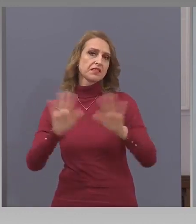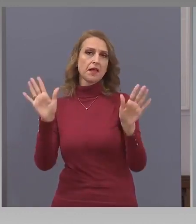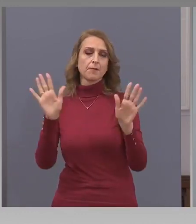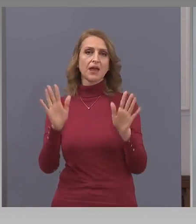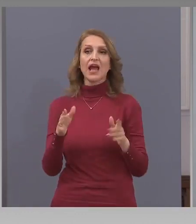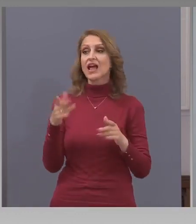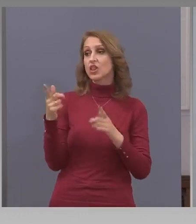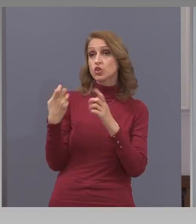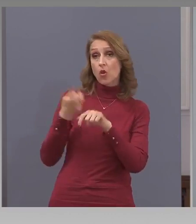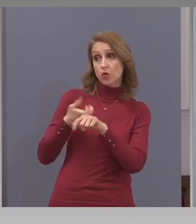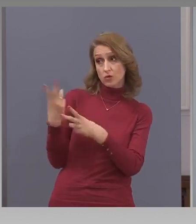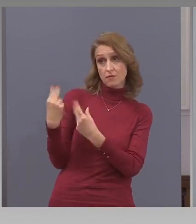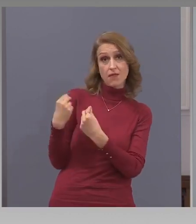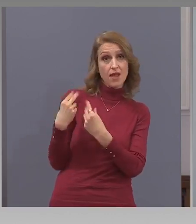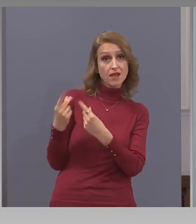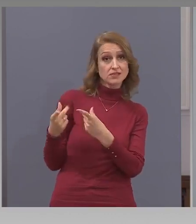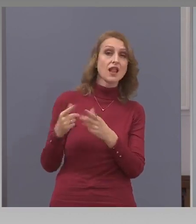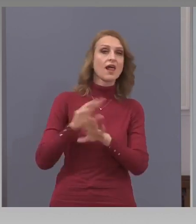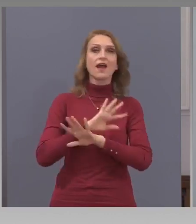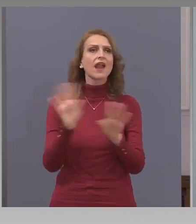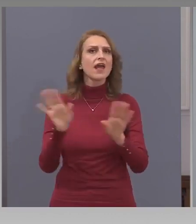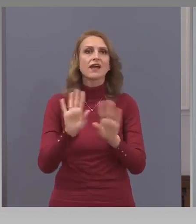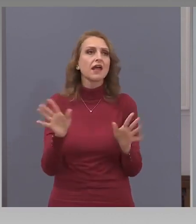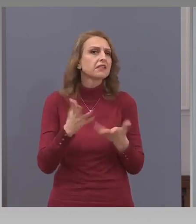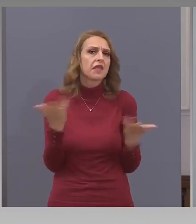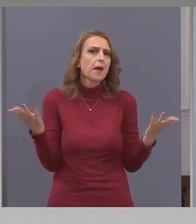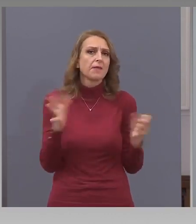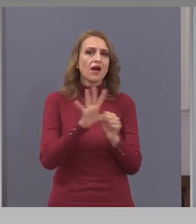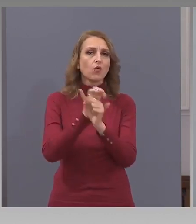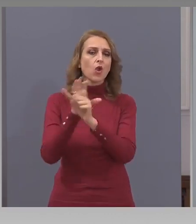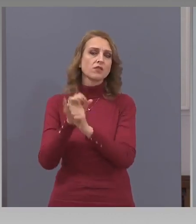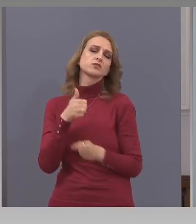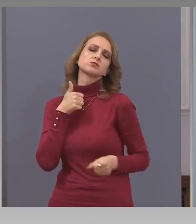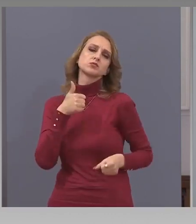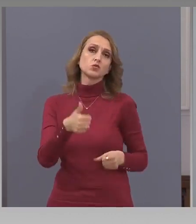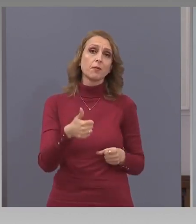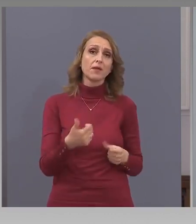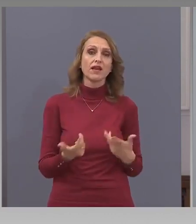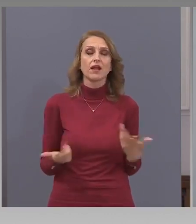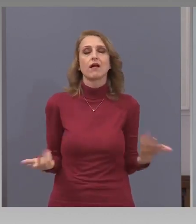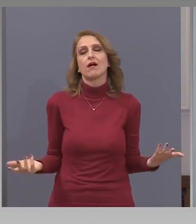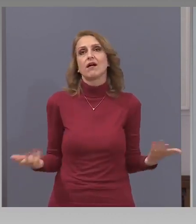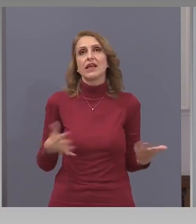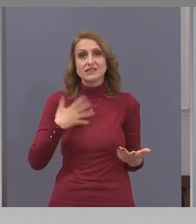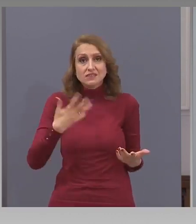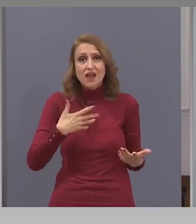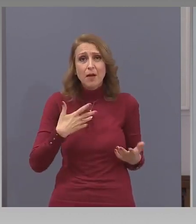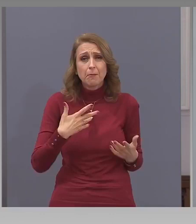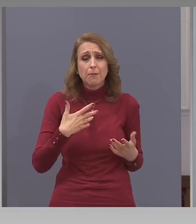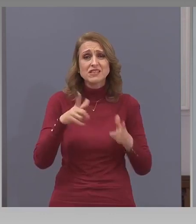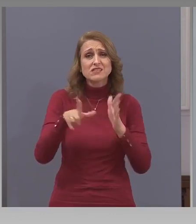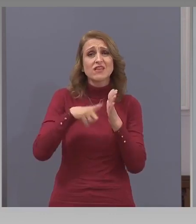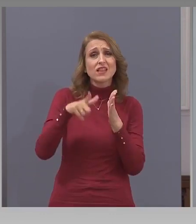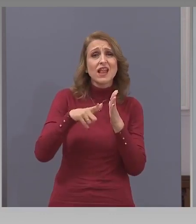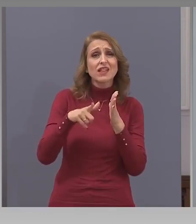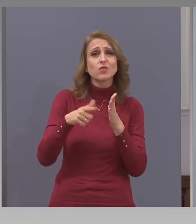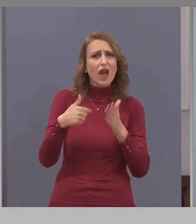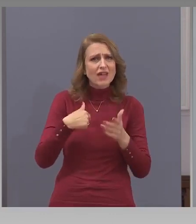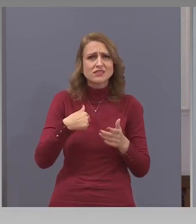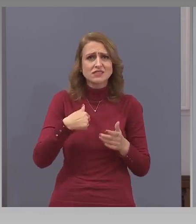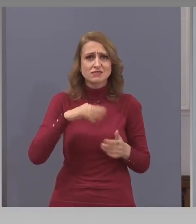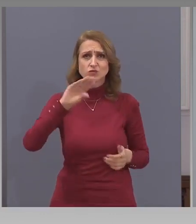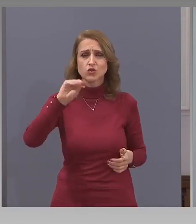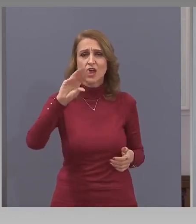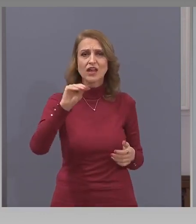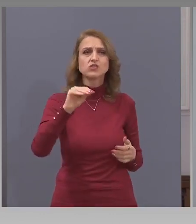казали сваляй, защото отминава, маха се. На мига. Деца вика, няма да чакам парламента. Жега, отменям го,